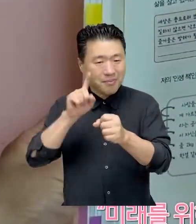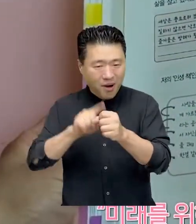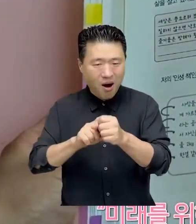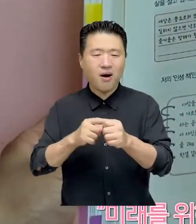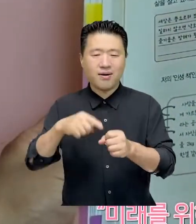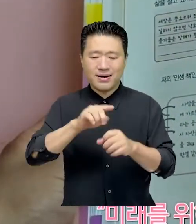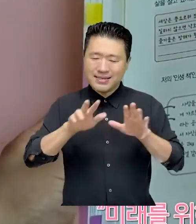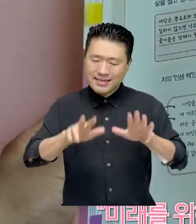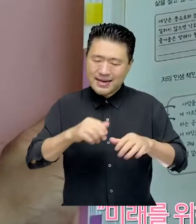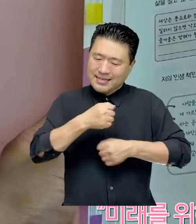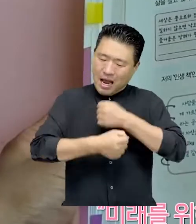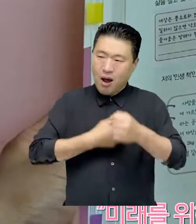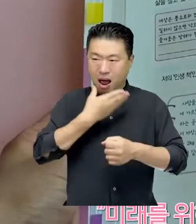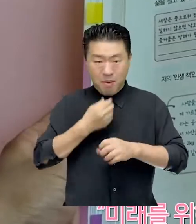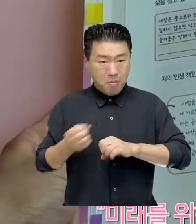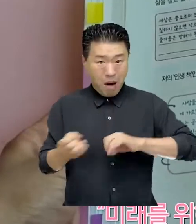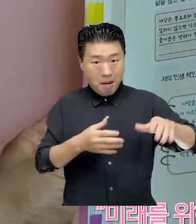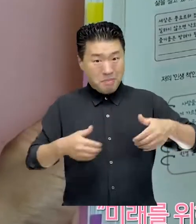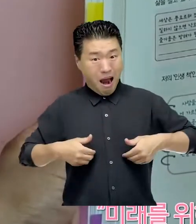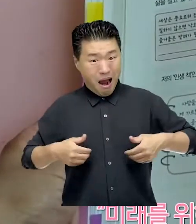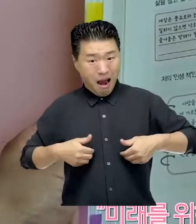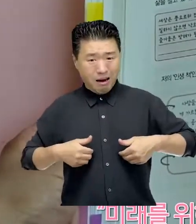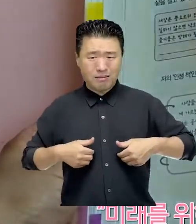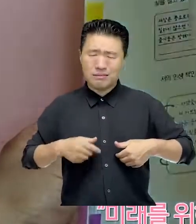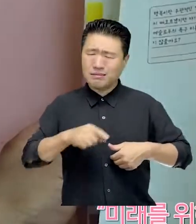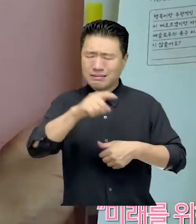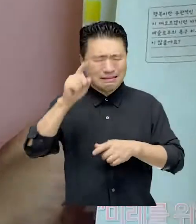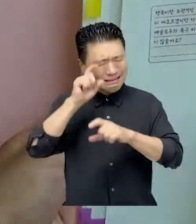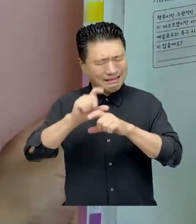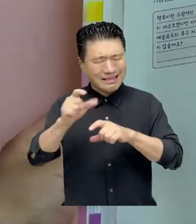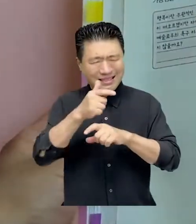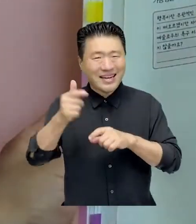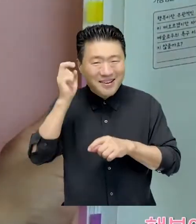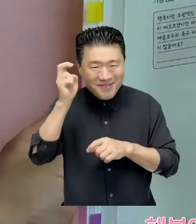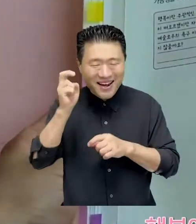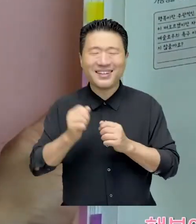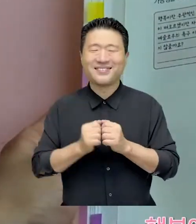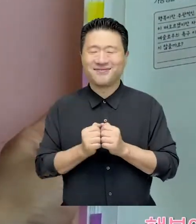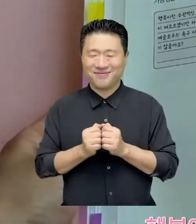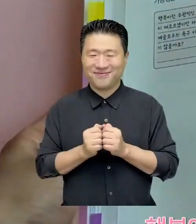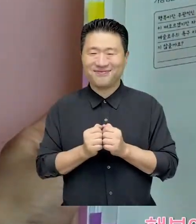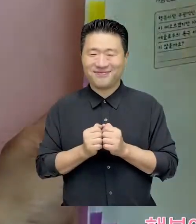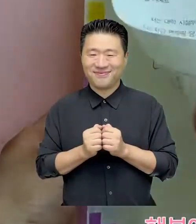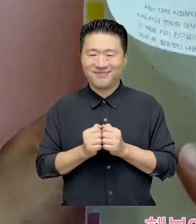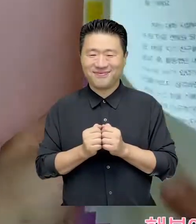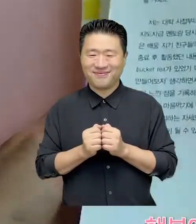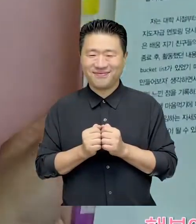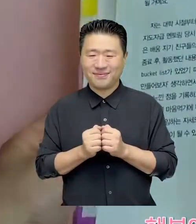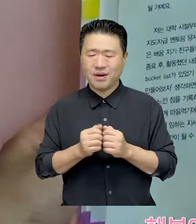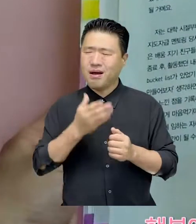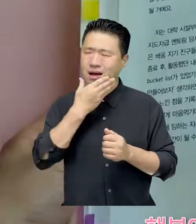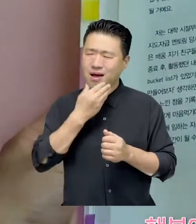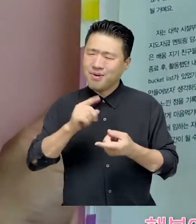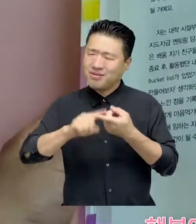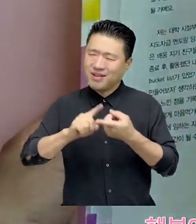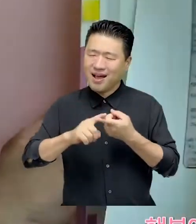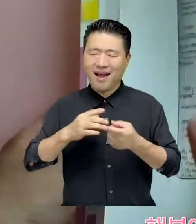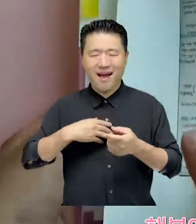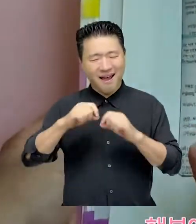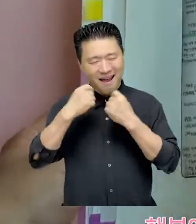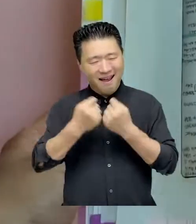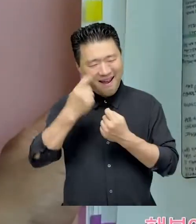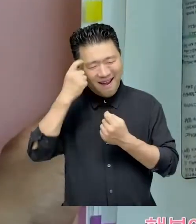미래를 위해 현재의 자유와 행복을 버려야 하는가? 많이들 생각해 보시는 고민이라고 생각하는데, 행복에 대한